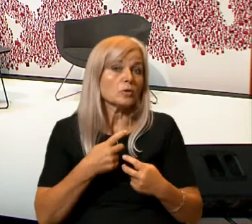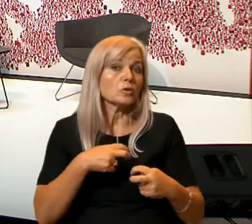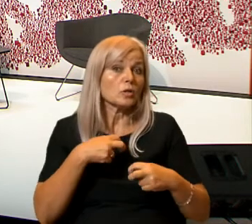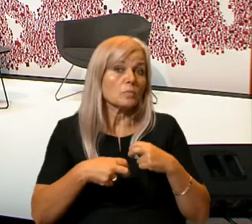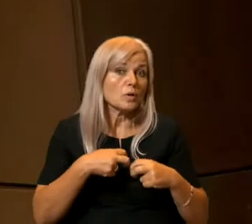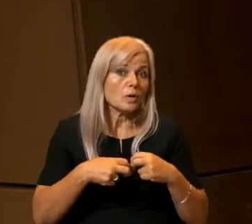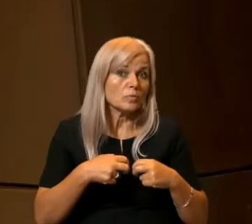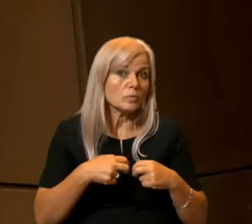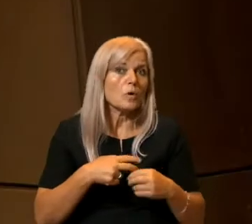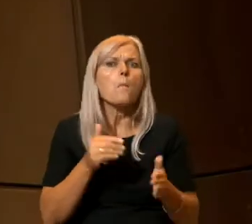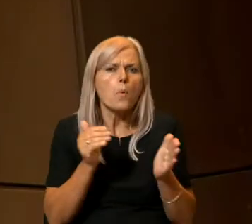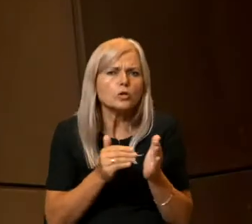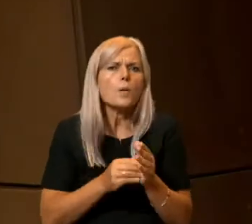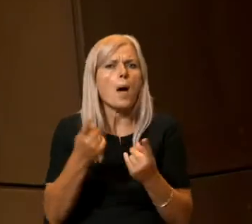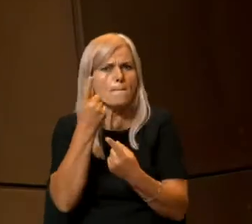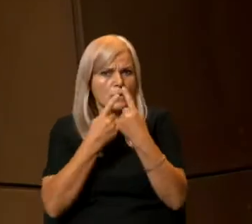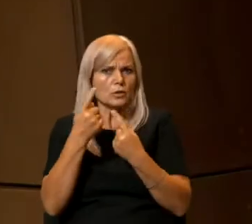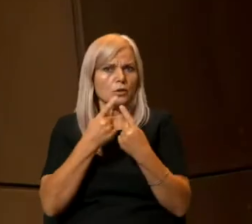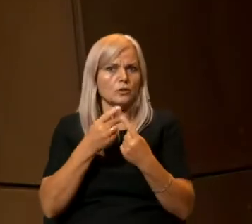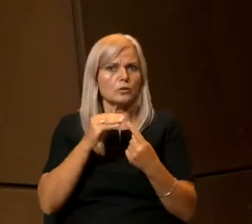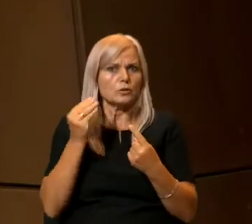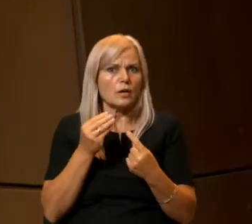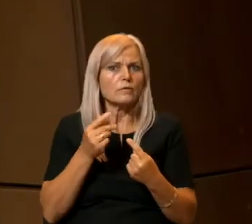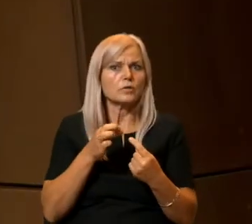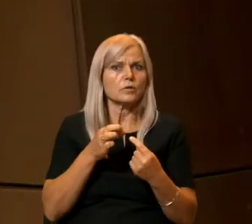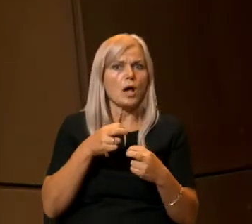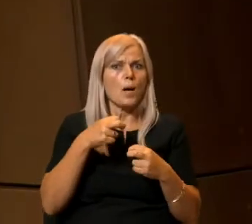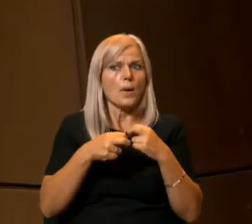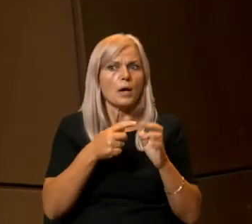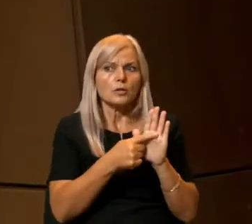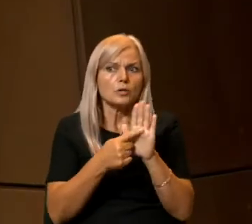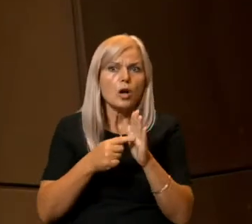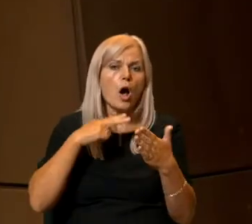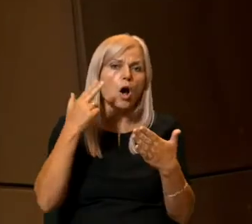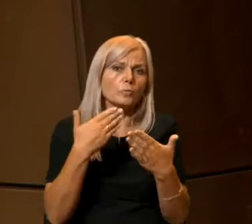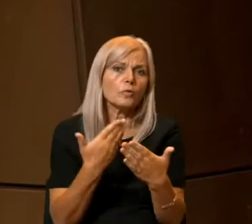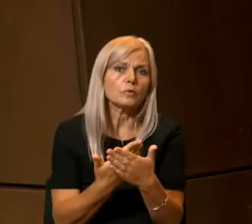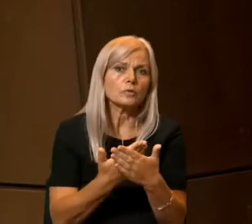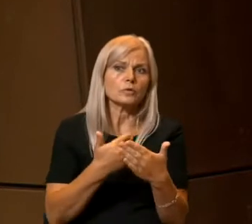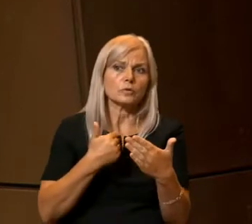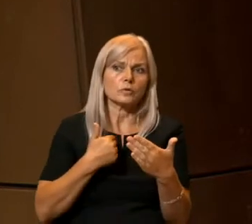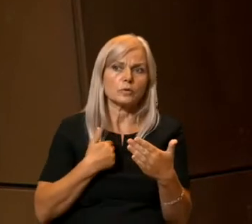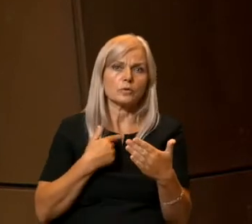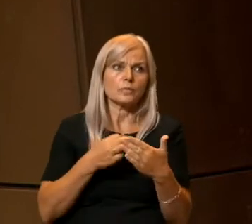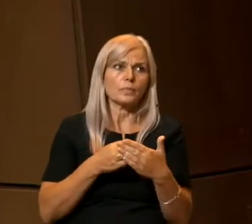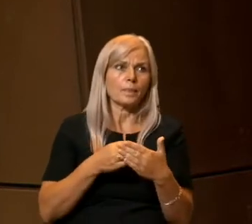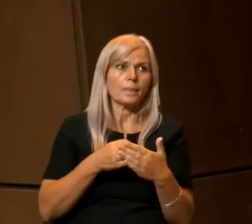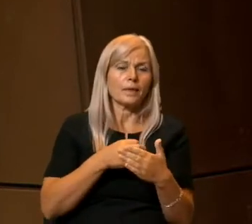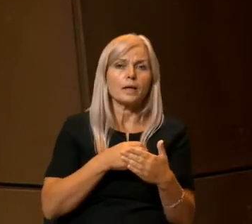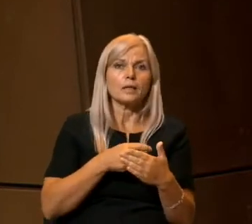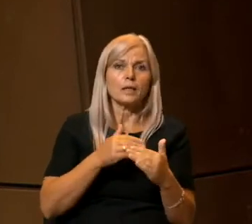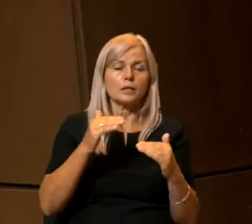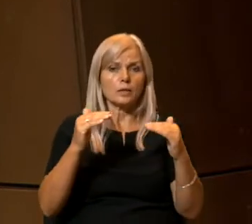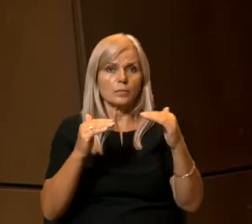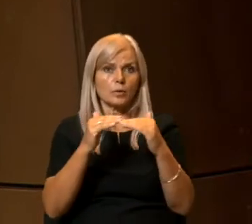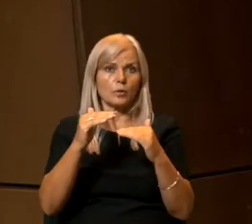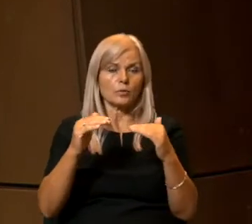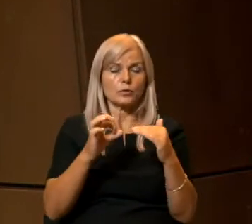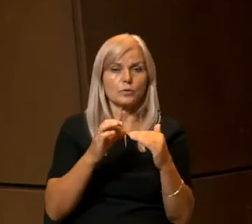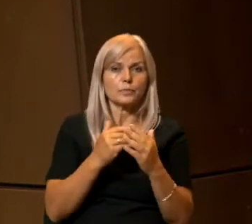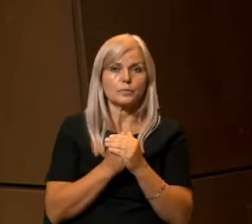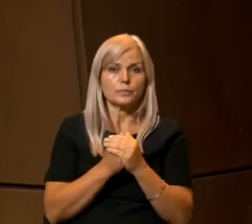myśleć i na który należy znaleźć odpowiedź w postaci nowej formy solidarności, ponieważ